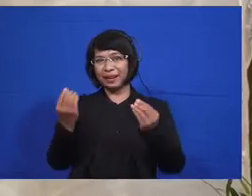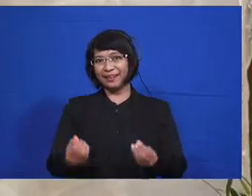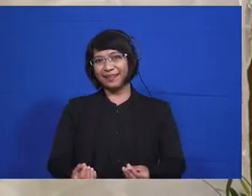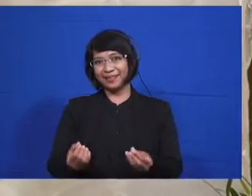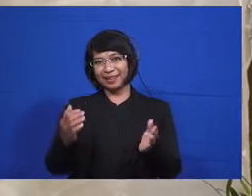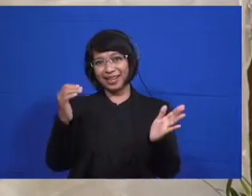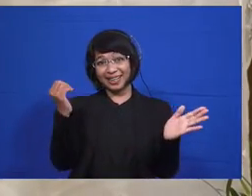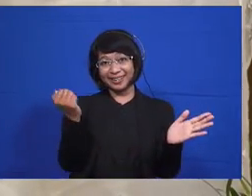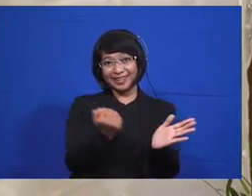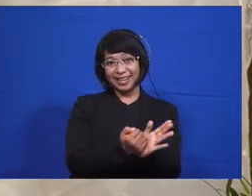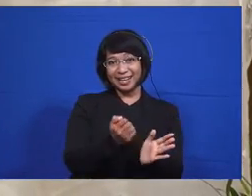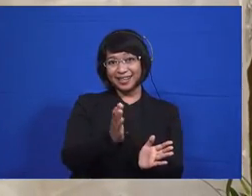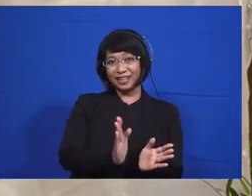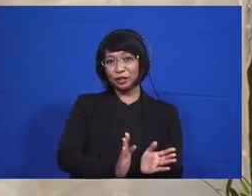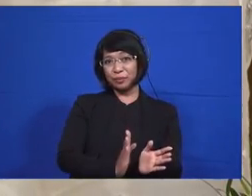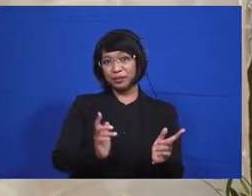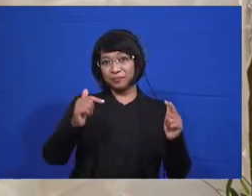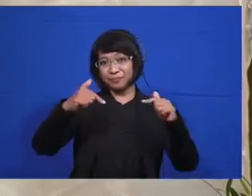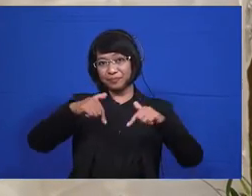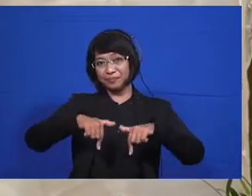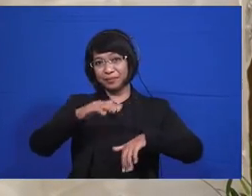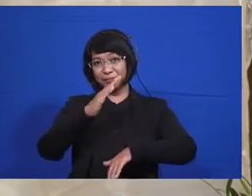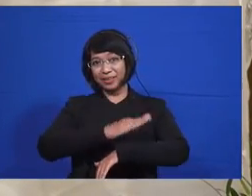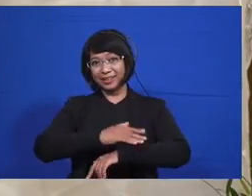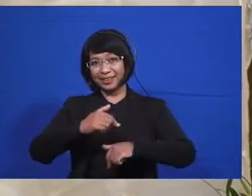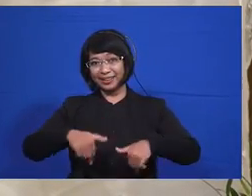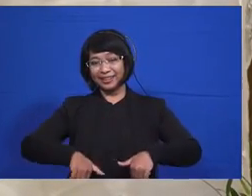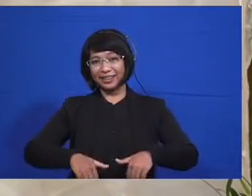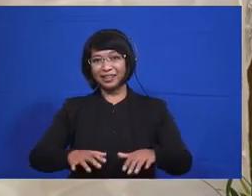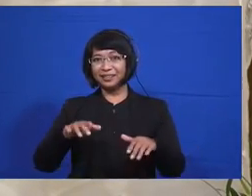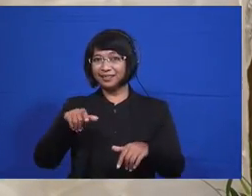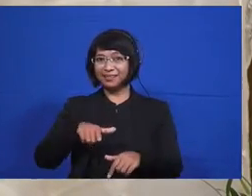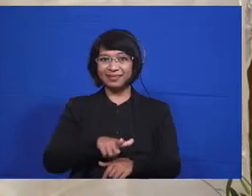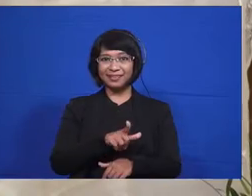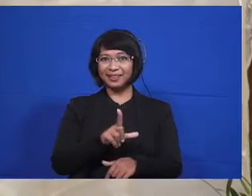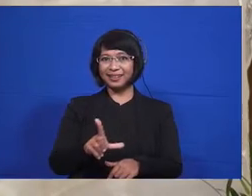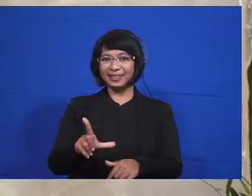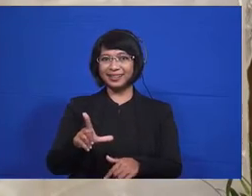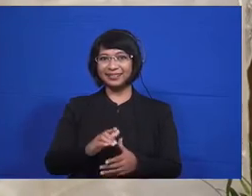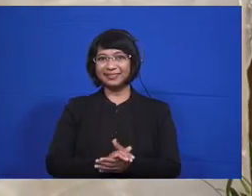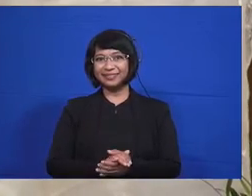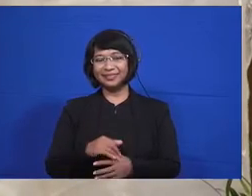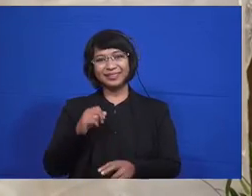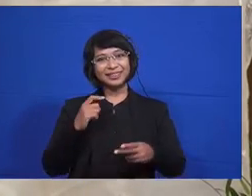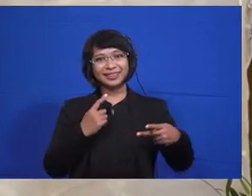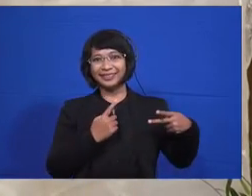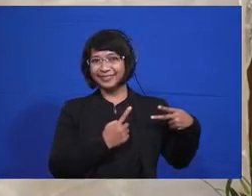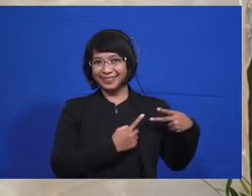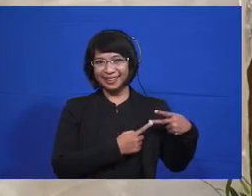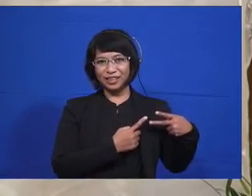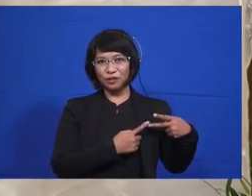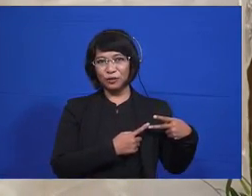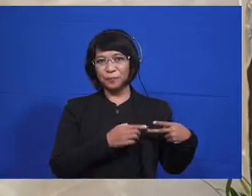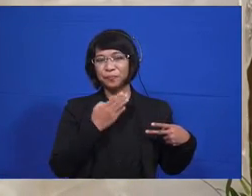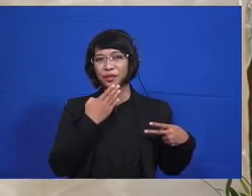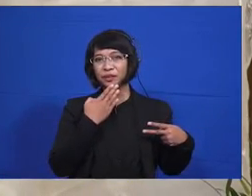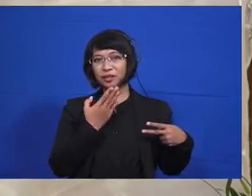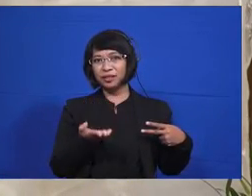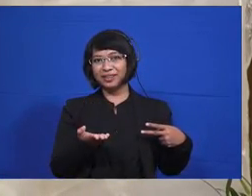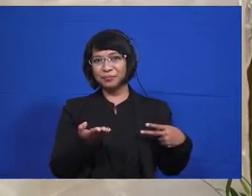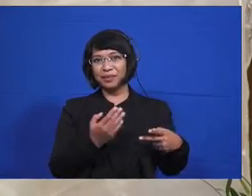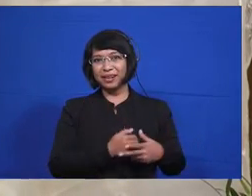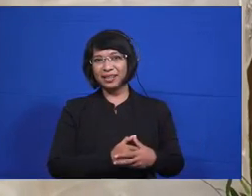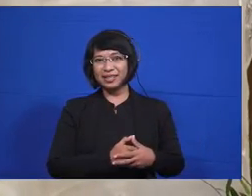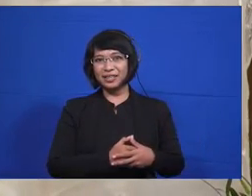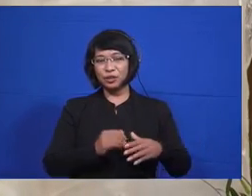Tahbisan Imam pada hari ini dapat berjalan dengan baik dan lancar. Kedua, ucapan terima kasih